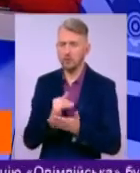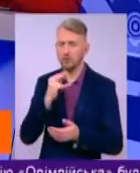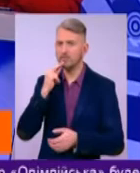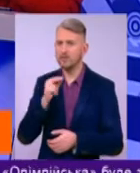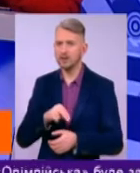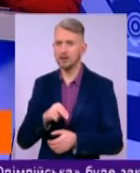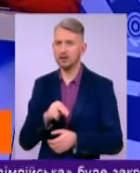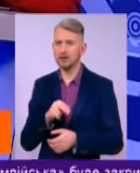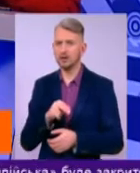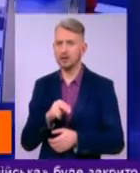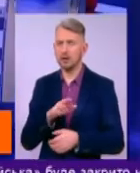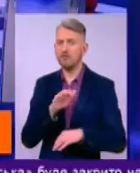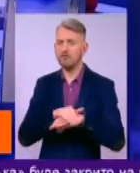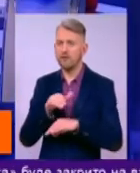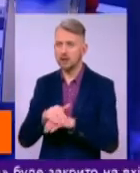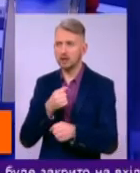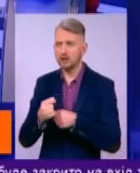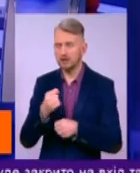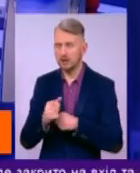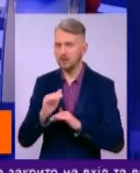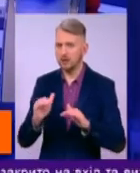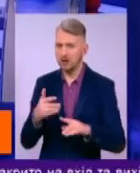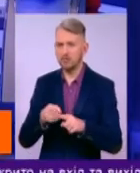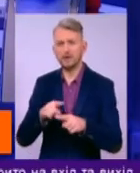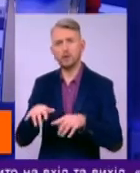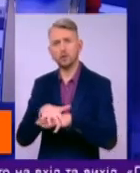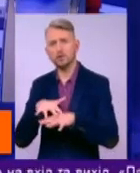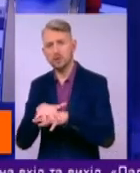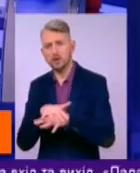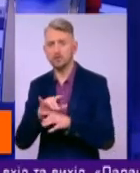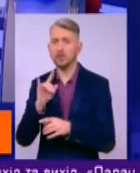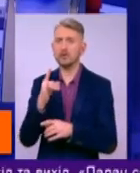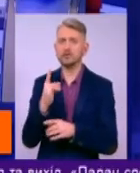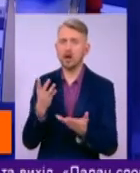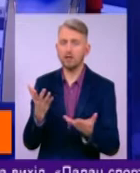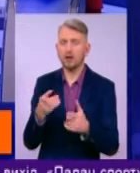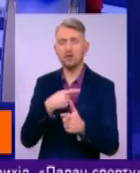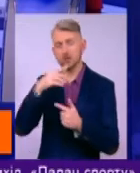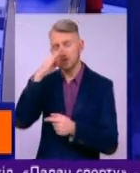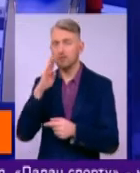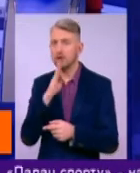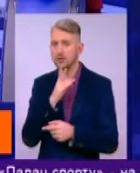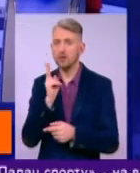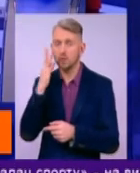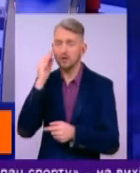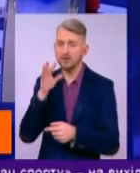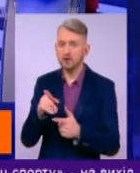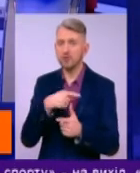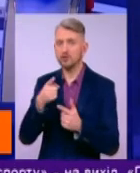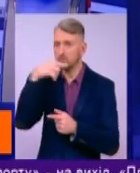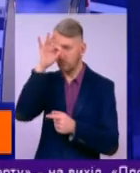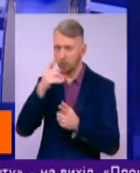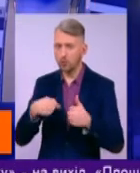у фактах насильства над дітьми? Це суспільство, це держава, яка не допрацьовує, чи це батьки, які не зважають, чи правоохоронні органи? Ви